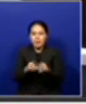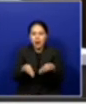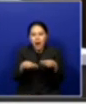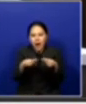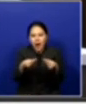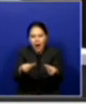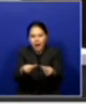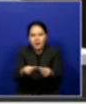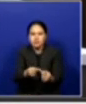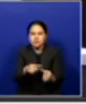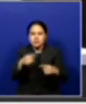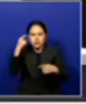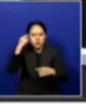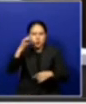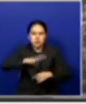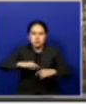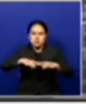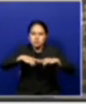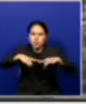ที่ไม่เหมาะไม่สม